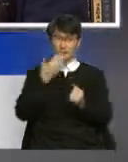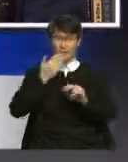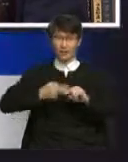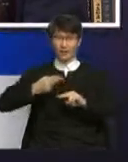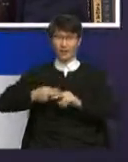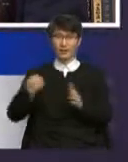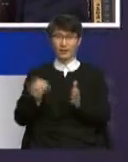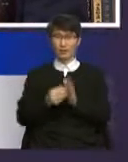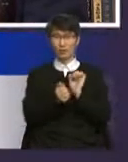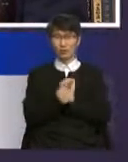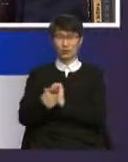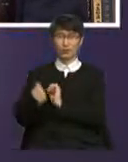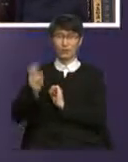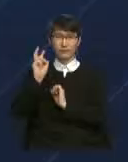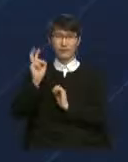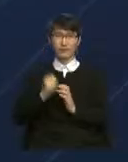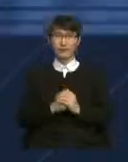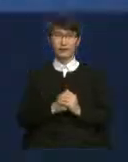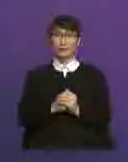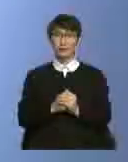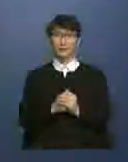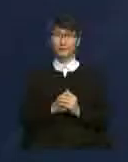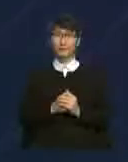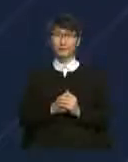식탁에까지 이어진다라고 볼 수 있습니다.